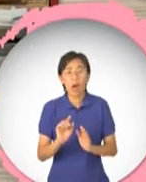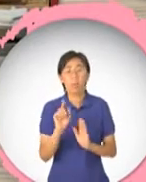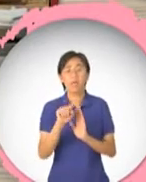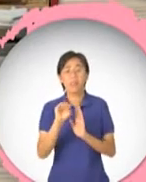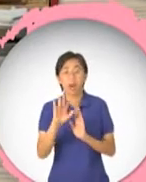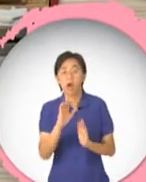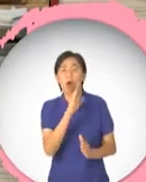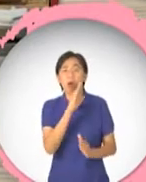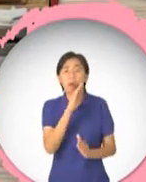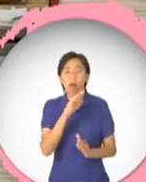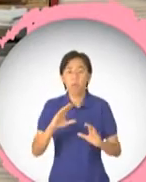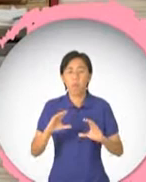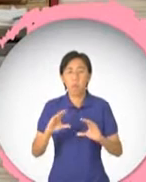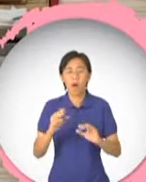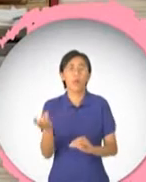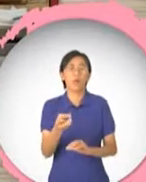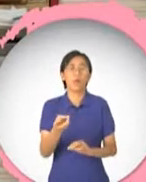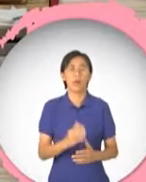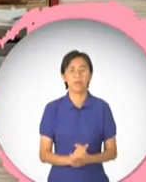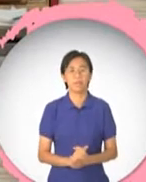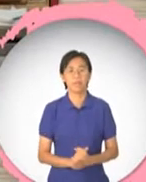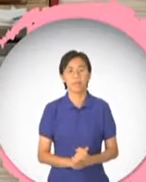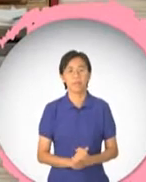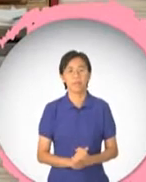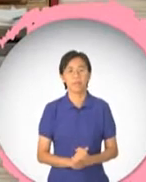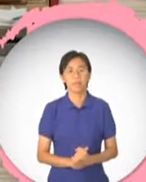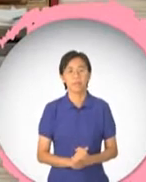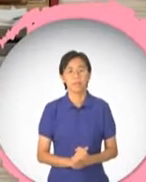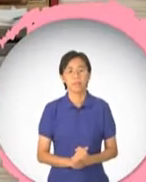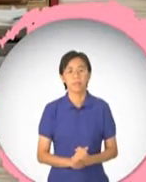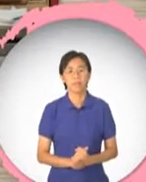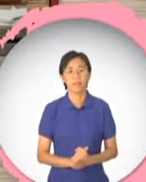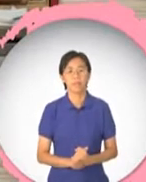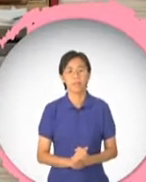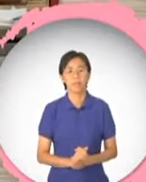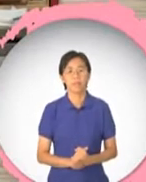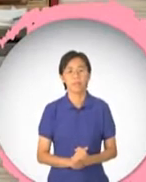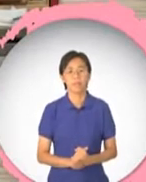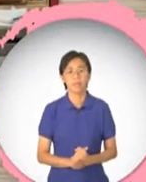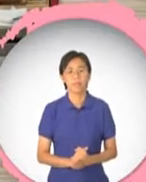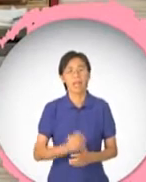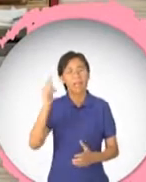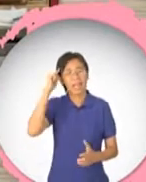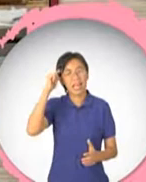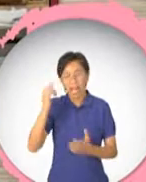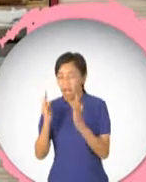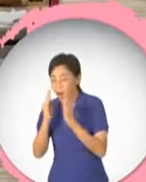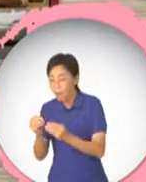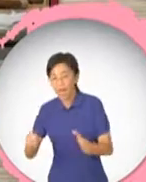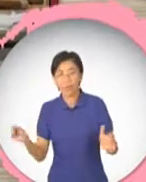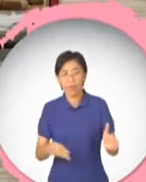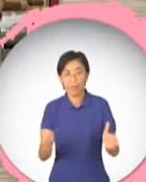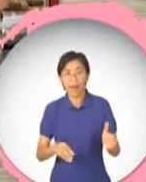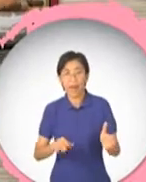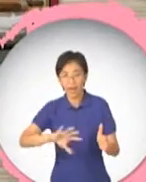น้อยความนุ่มก็จะน้อยด้วย ครับผม นะคะจากนั้นเนี่ยเราก็จะนำออกมาค่ะตัดน้ำหนัก ครับ นะคะประมาณ 40-45 กรัม ครับ